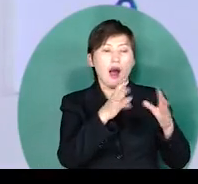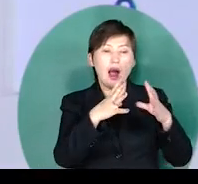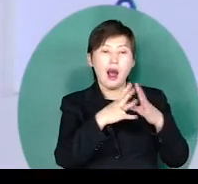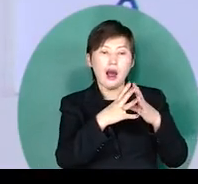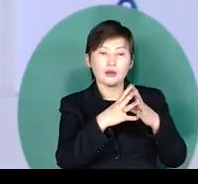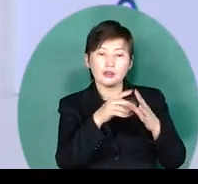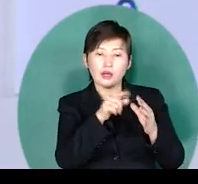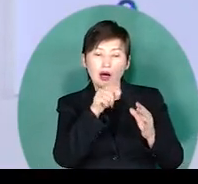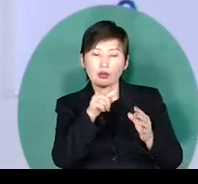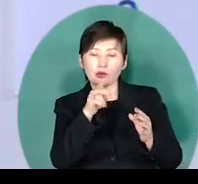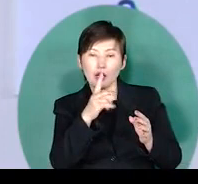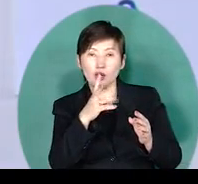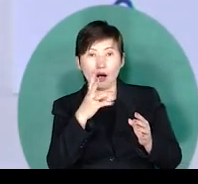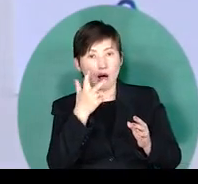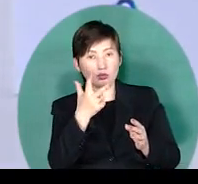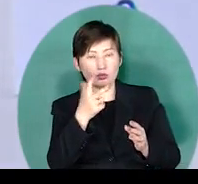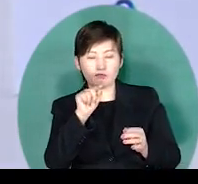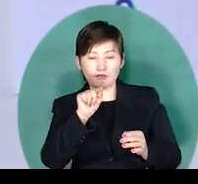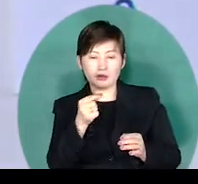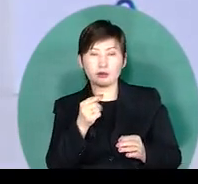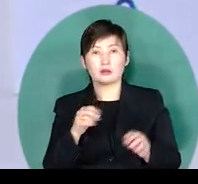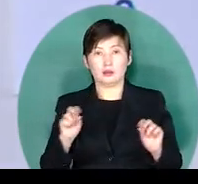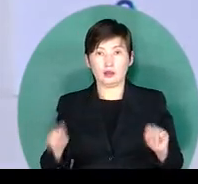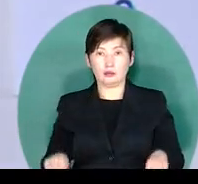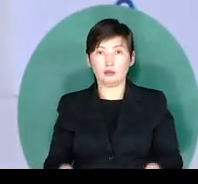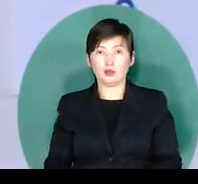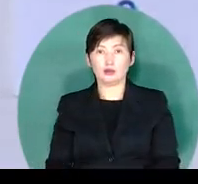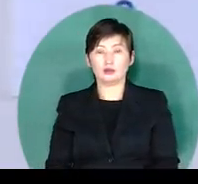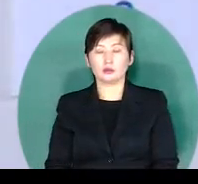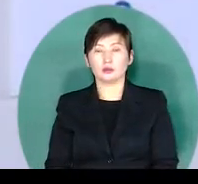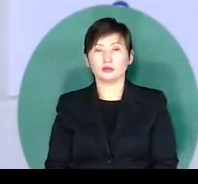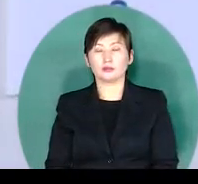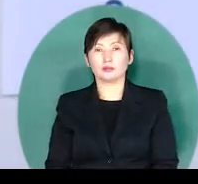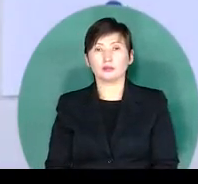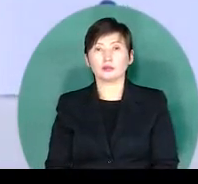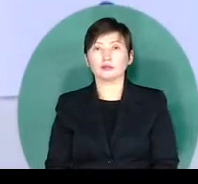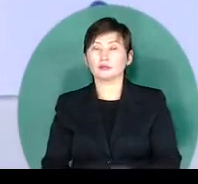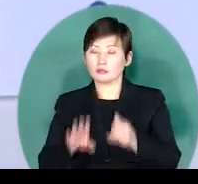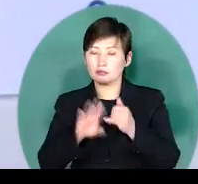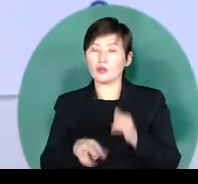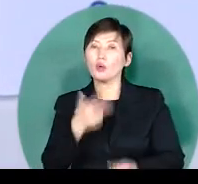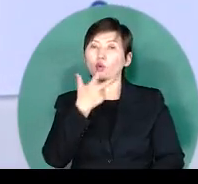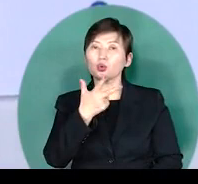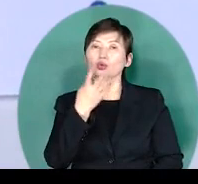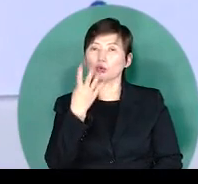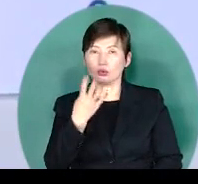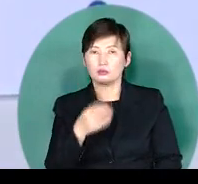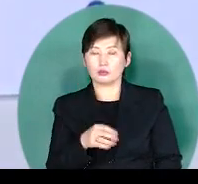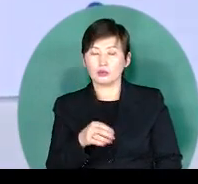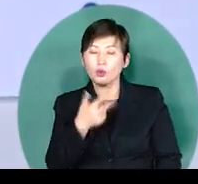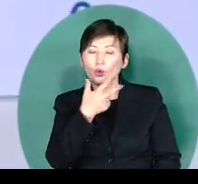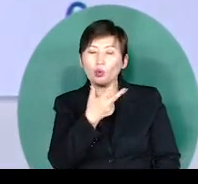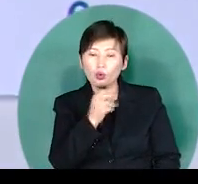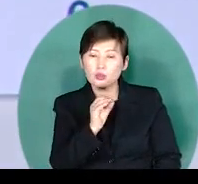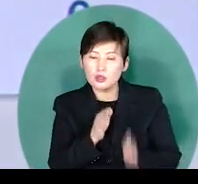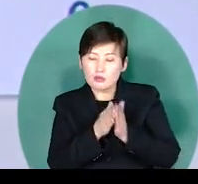тоолье. 11, 12, 13. За 13 дахь хэрчмдэр тэмдэглэлээ. За дараагийнх нь 34. За